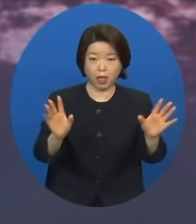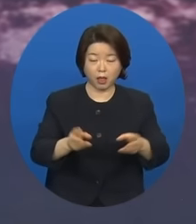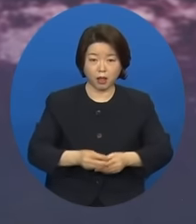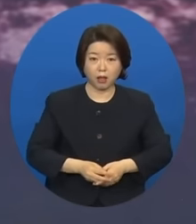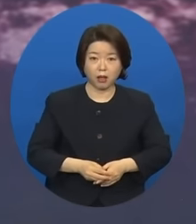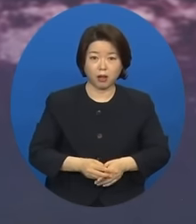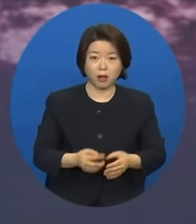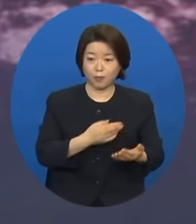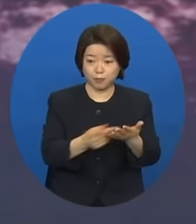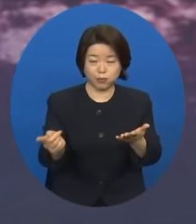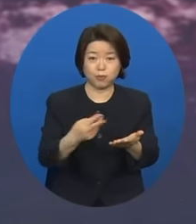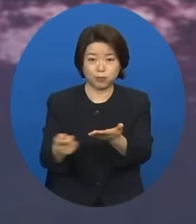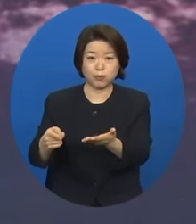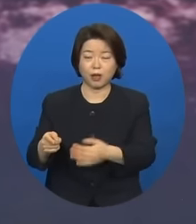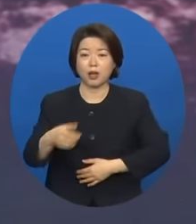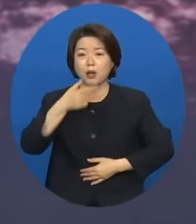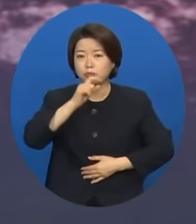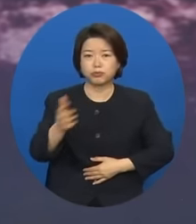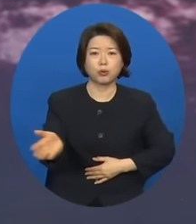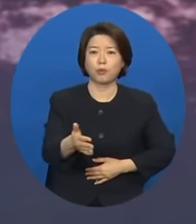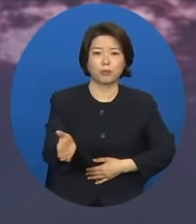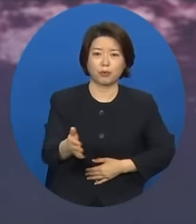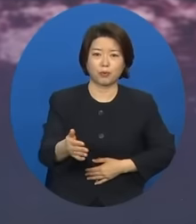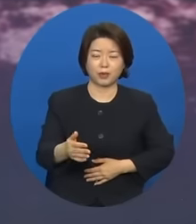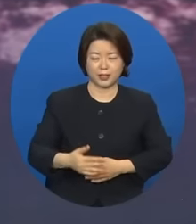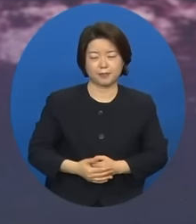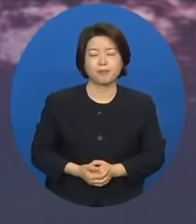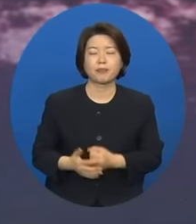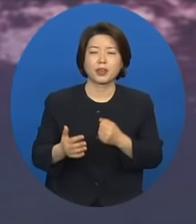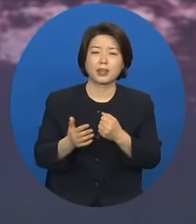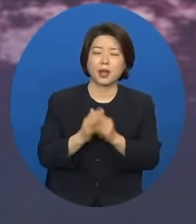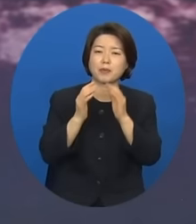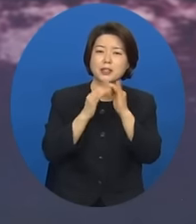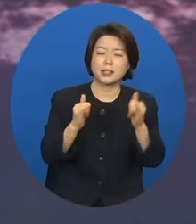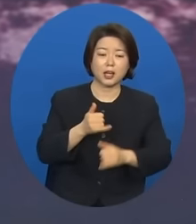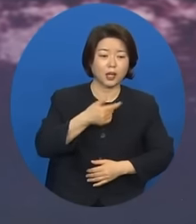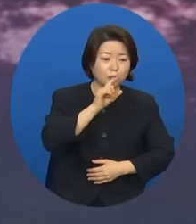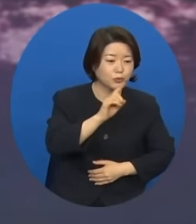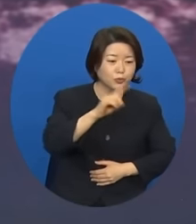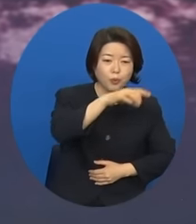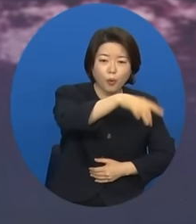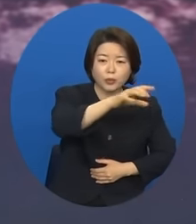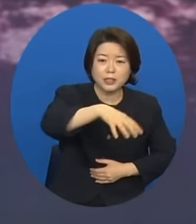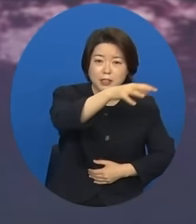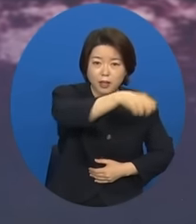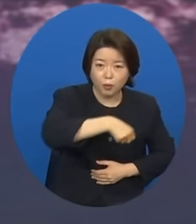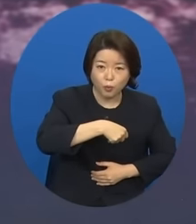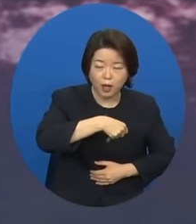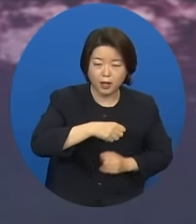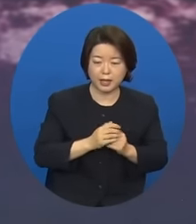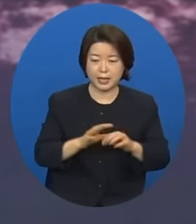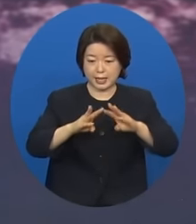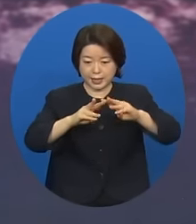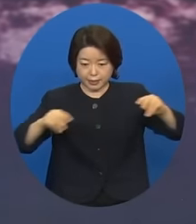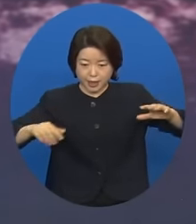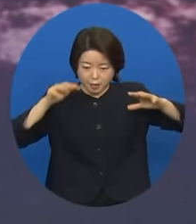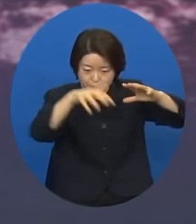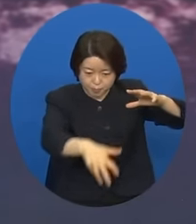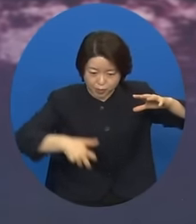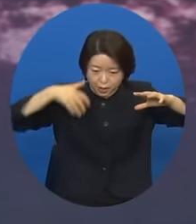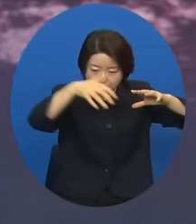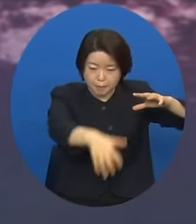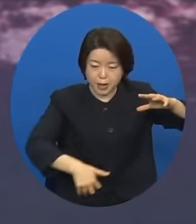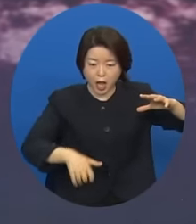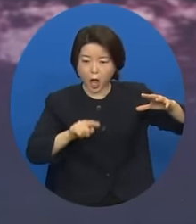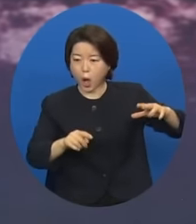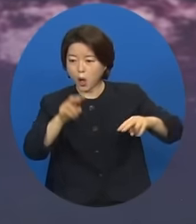구하기가 너무나 어려운 것이죠 그래서 사람들이 물을 어디서 얻었는 땅을 파서 그 샘의